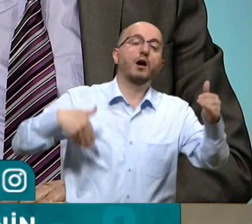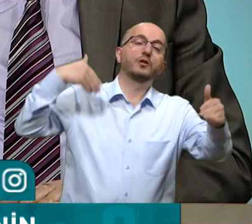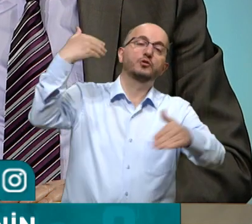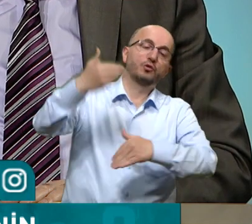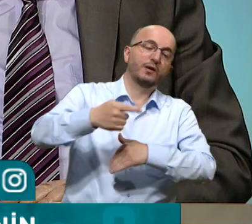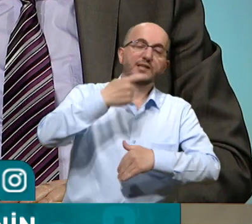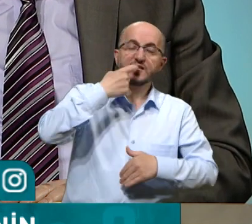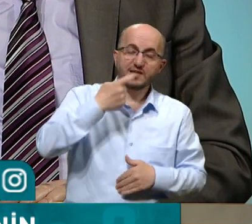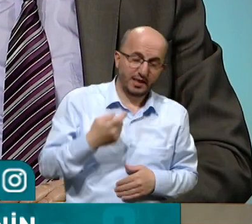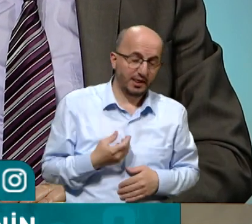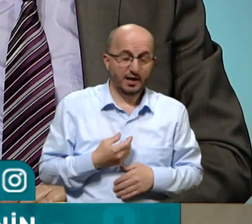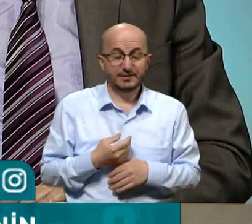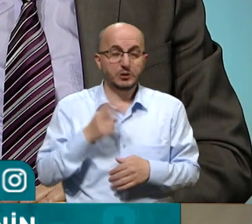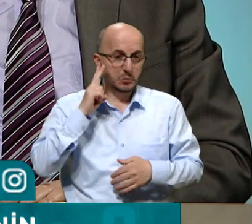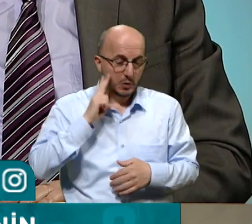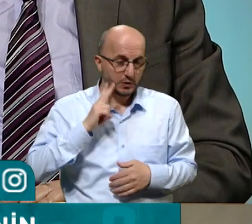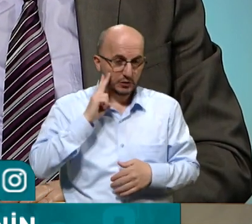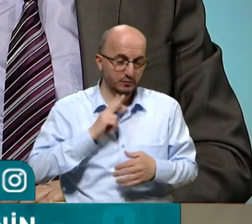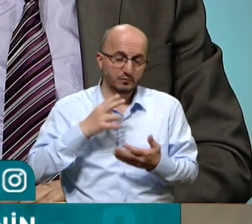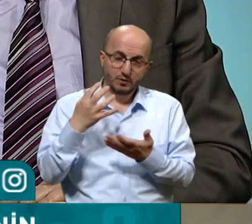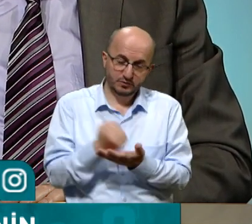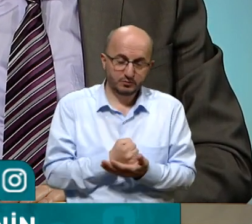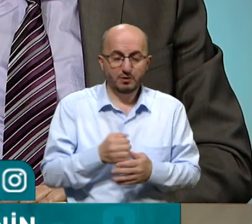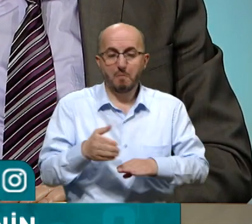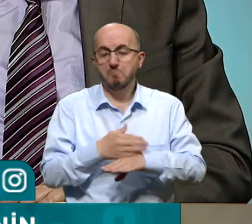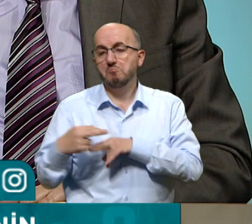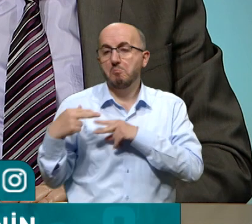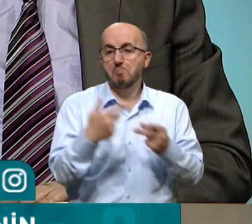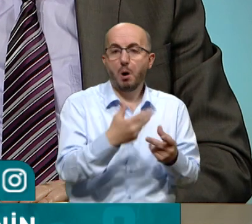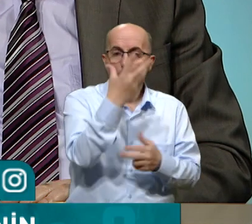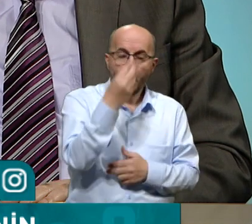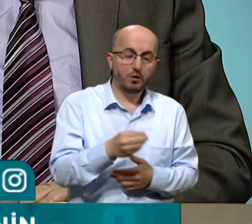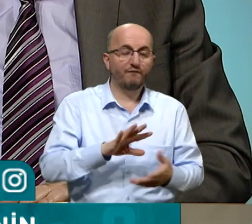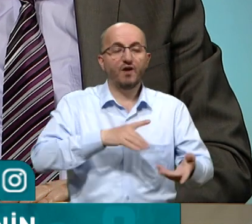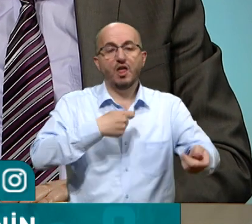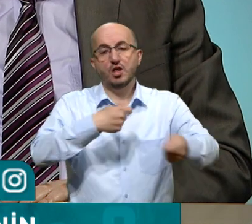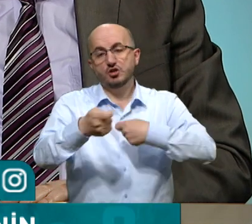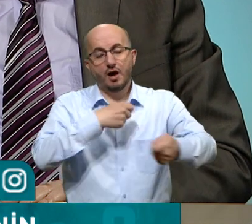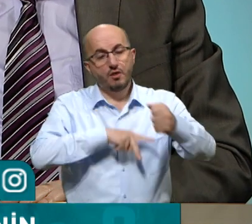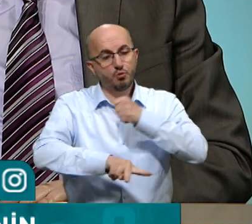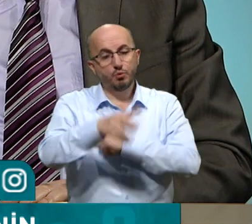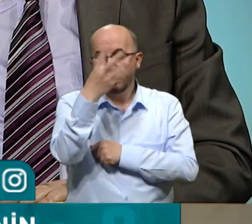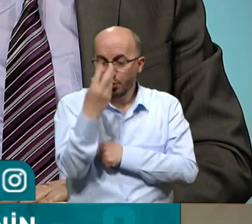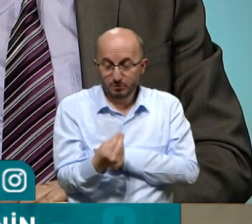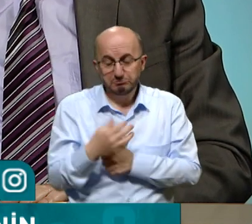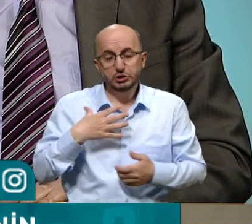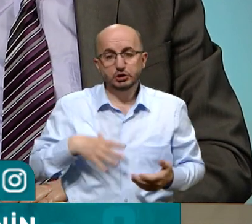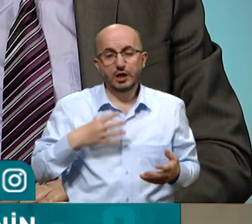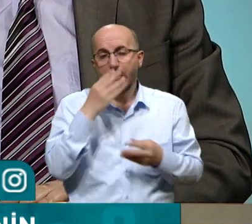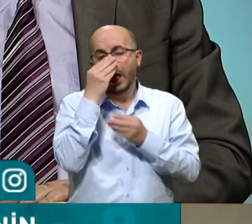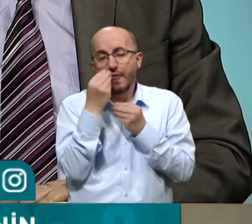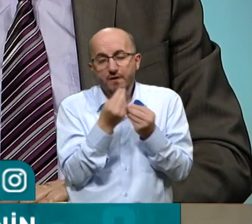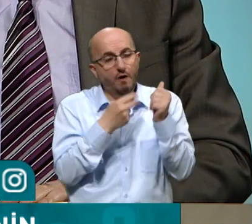sonraki yıllarda da zenginler s ister bu miras yoluyla olabilir ister bu Ticaret yoluyla olabilir ister bu